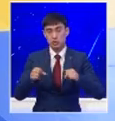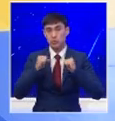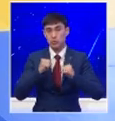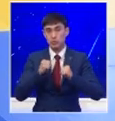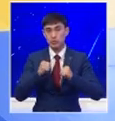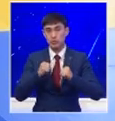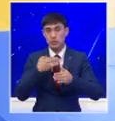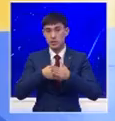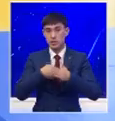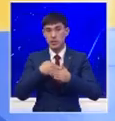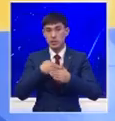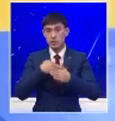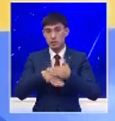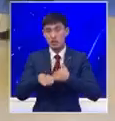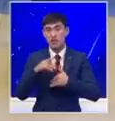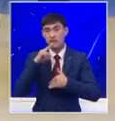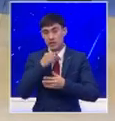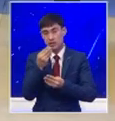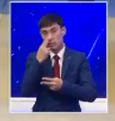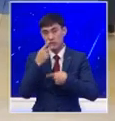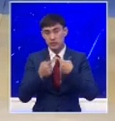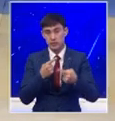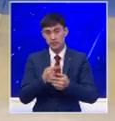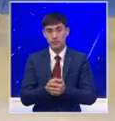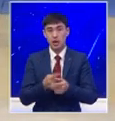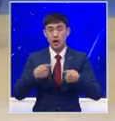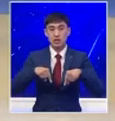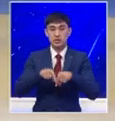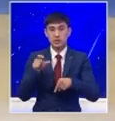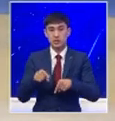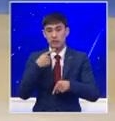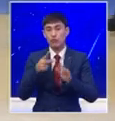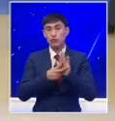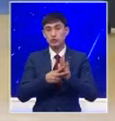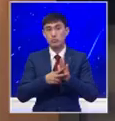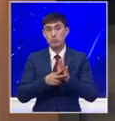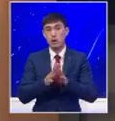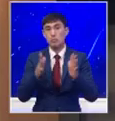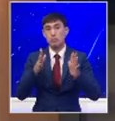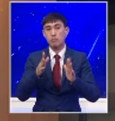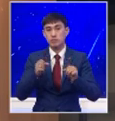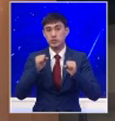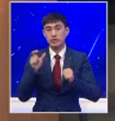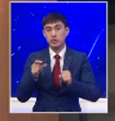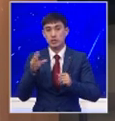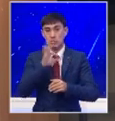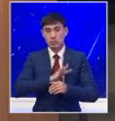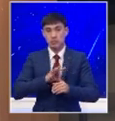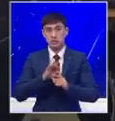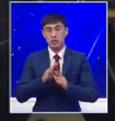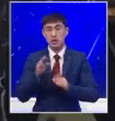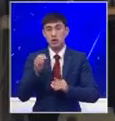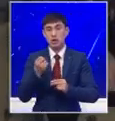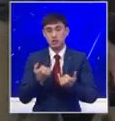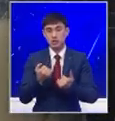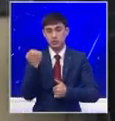и избегала вредных привычек. По словам организаторов, 8 борцов, набравших наибольшее количество очков в этом первенстве и ставших